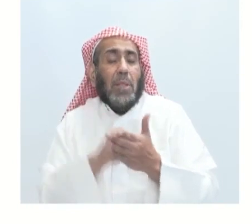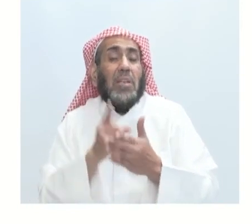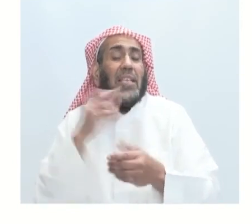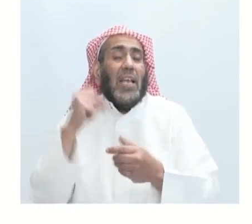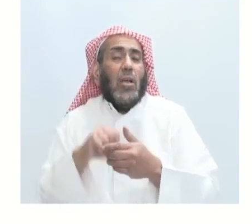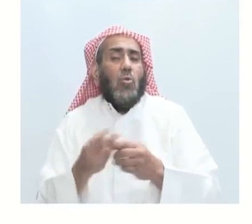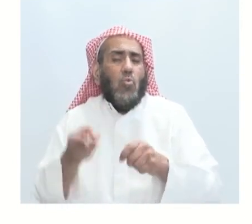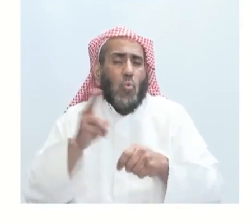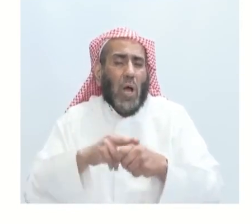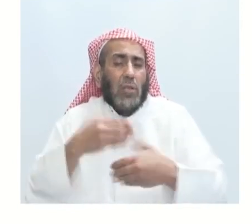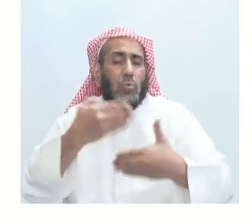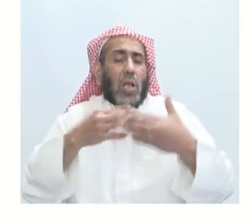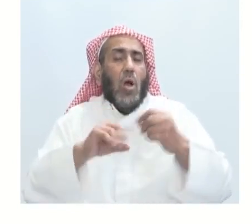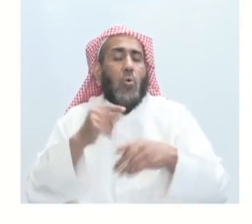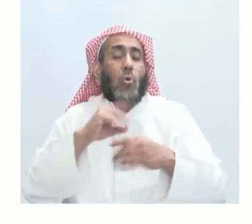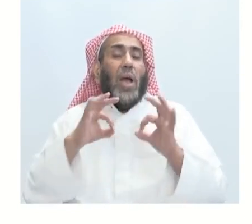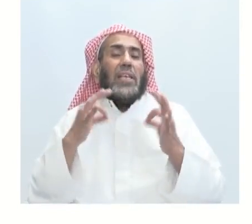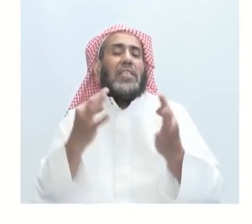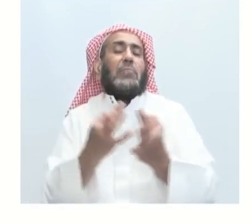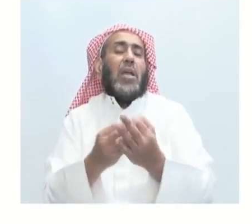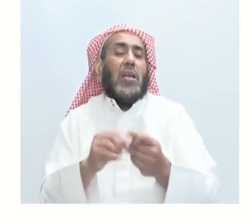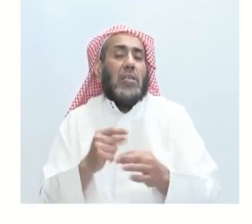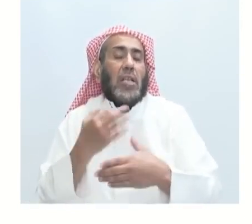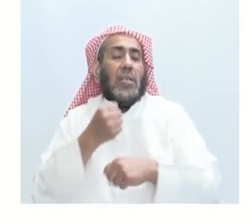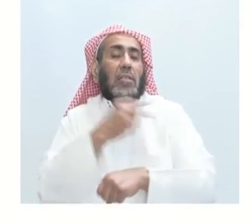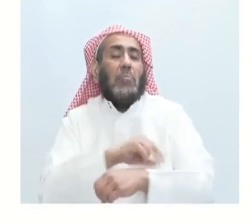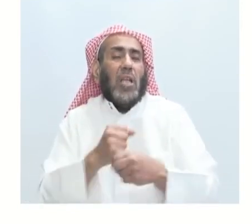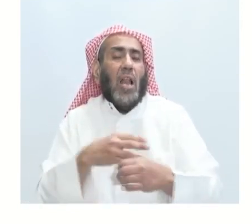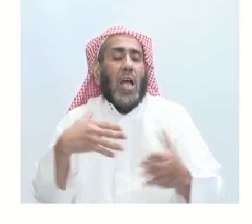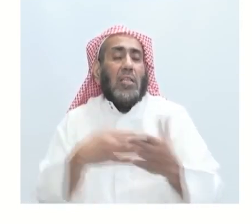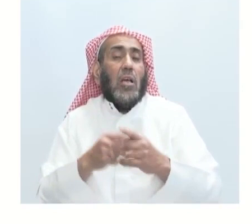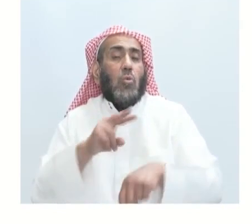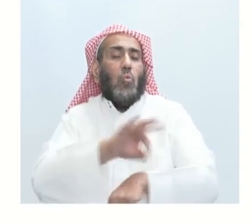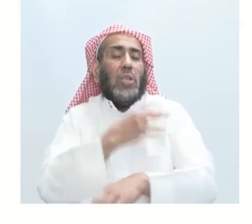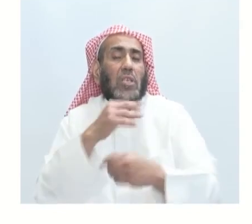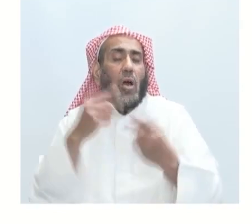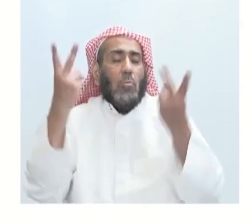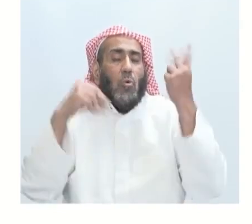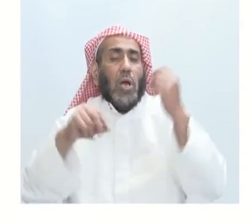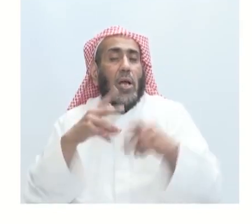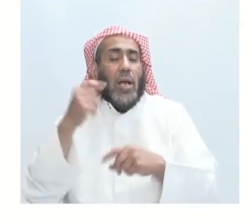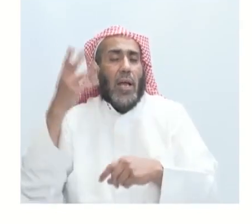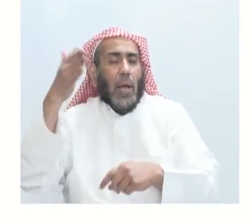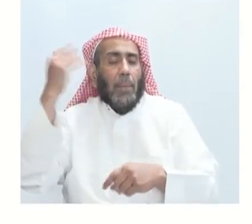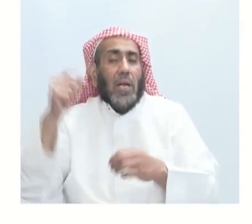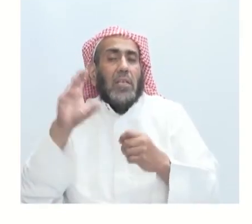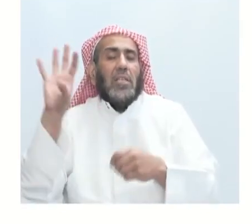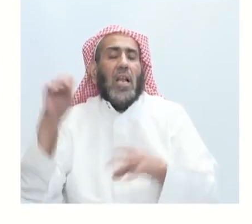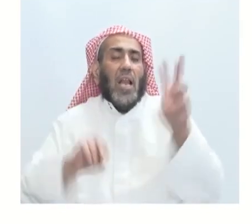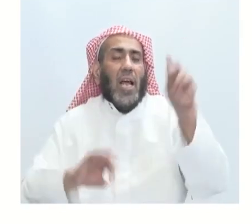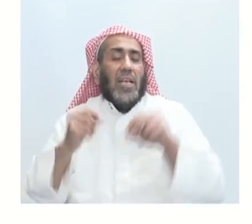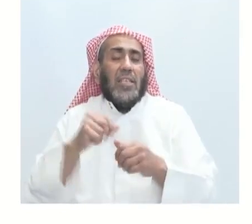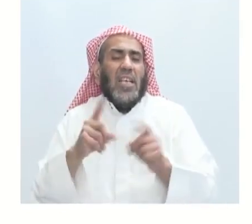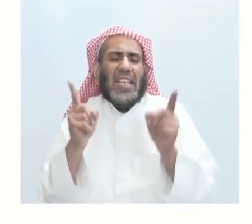التاريخ يعا بنائها او روايه اجتماعيه رمايه اجتماعيه تعتمد على احداث وتجارب بين خبرات القاص نفسه القصه